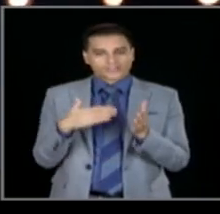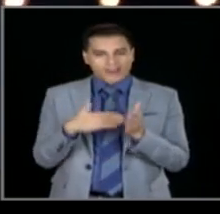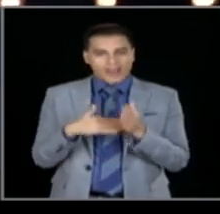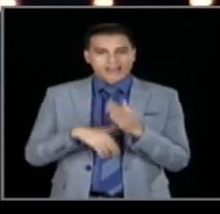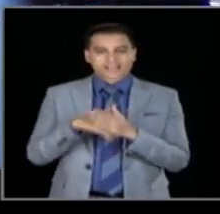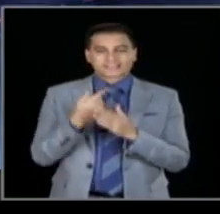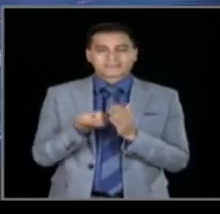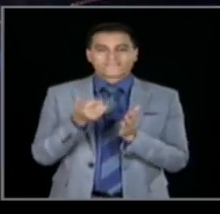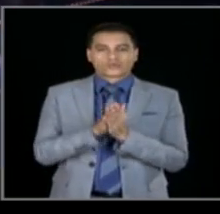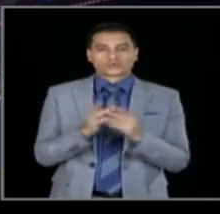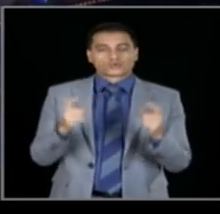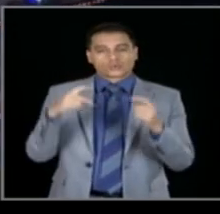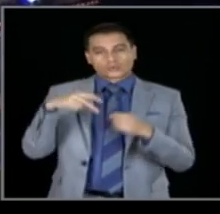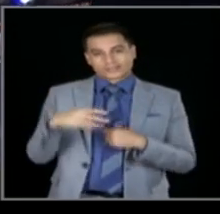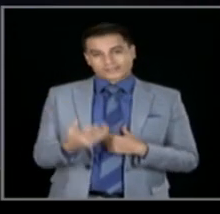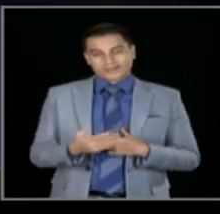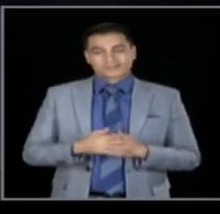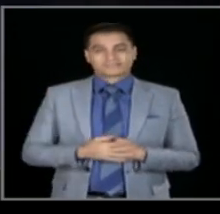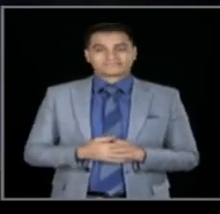التاهل لدور الثمانيه